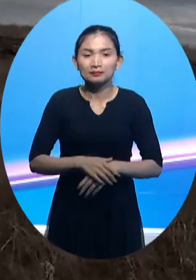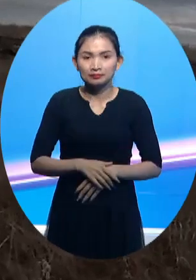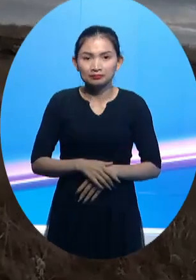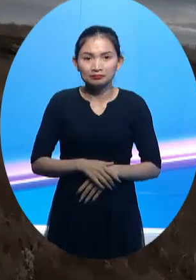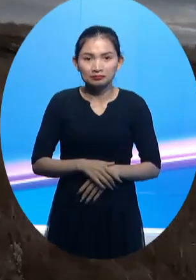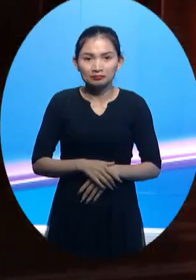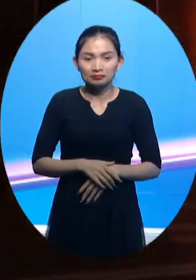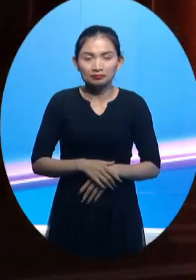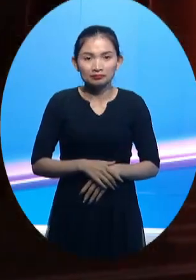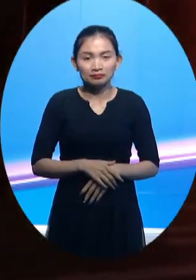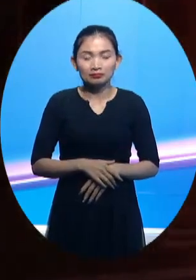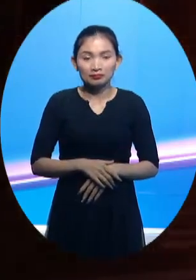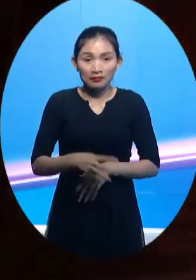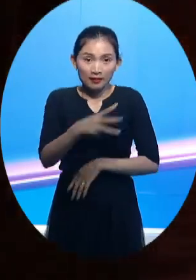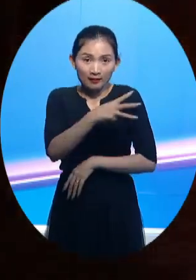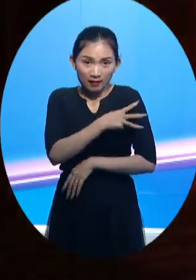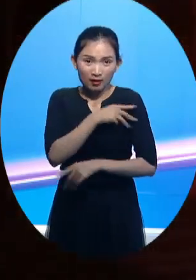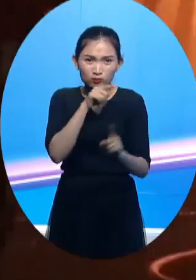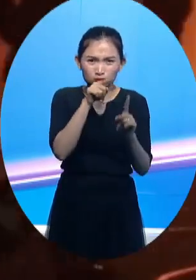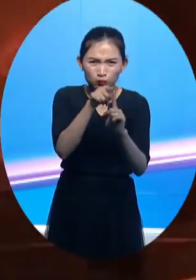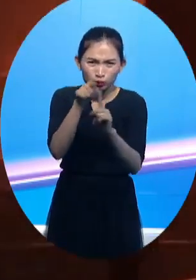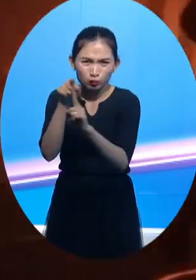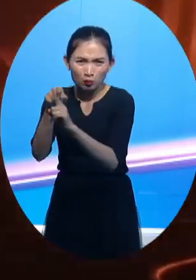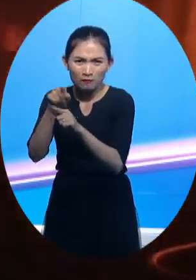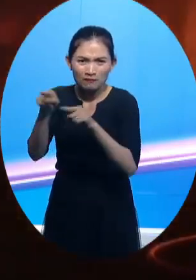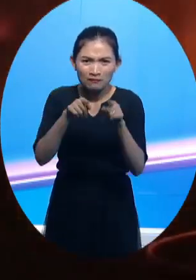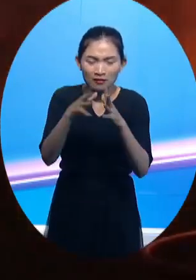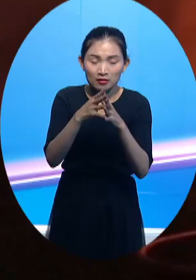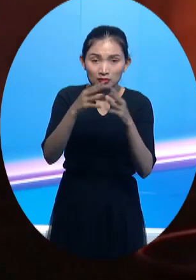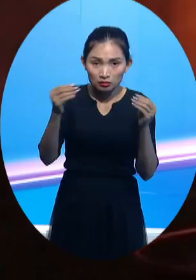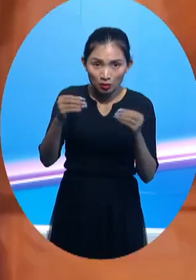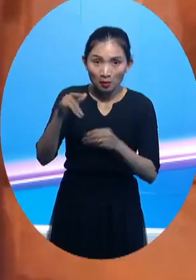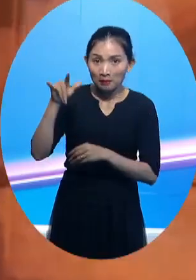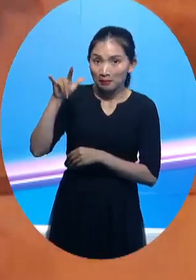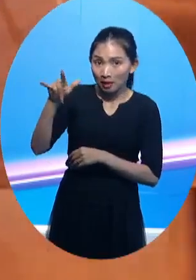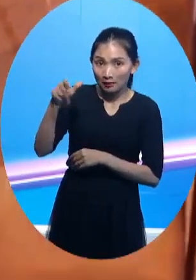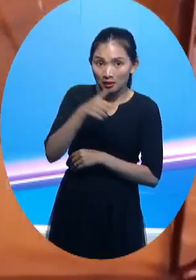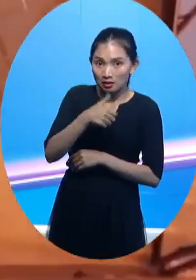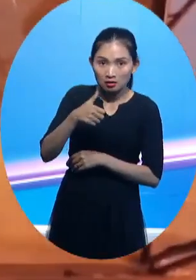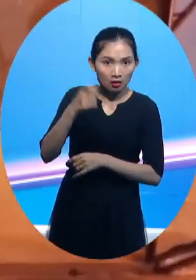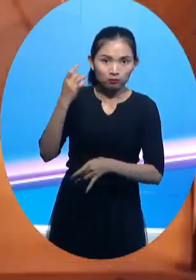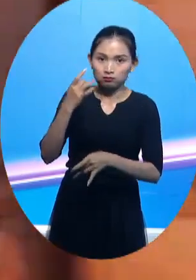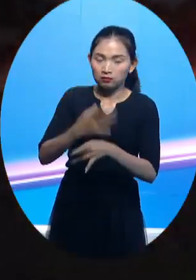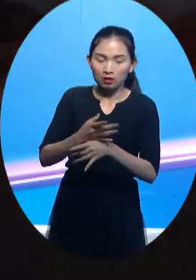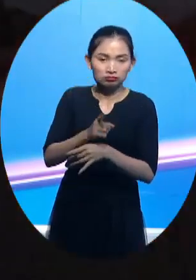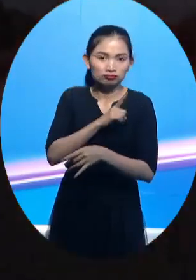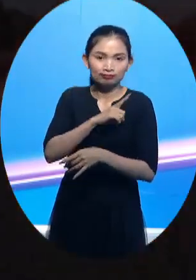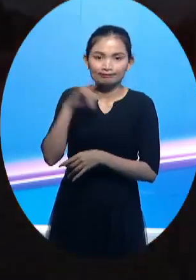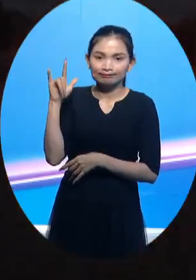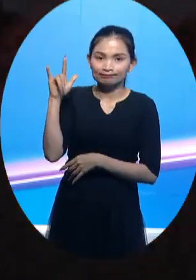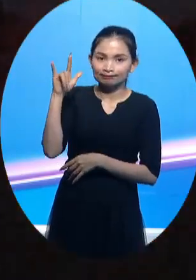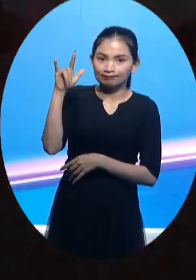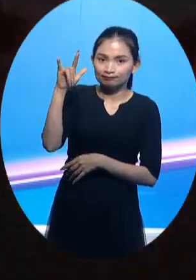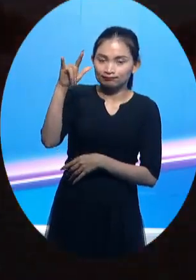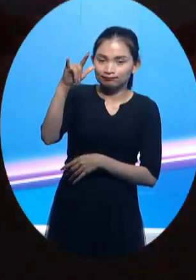đã đạt được Nga đã tăng cường các cuộc tấn công màng tin lửa và máy bay không ngâ lái vào ngày 29 tháng 12 trong cuộc không kích lớn nhất vào